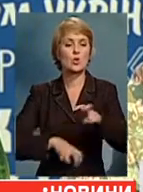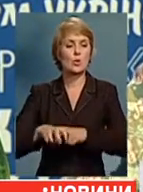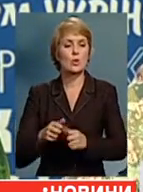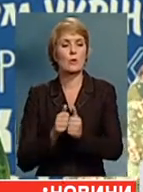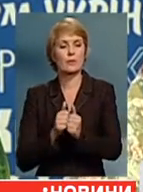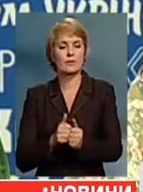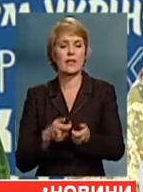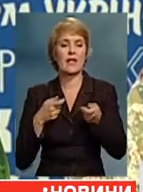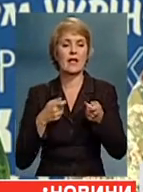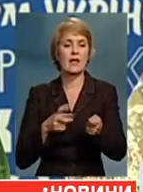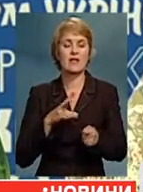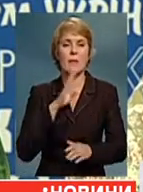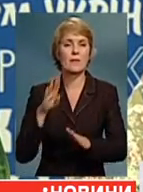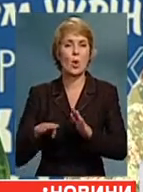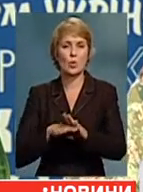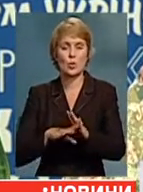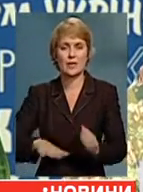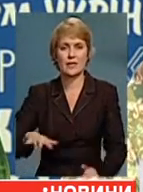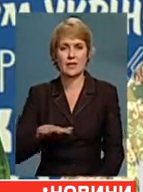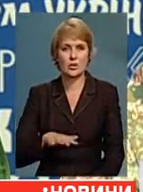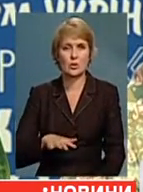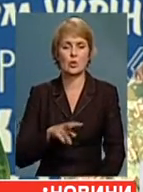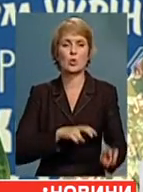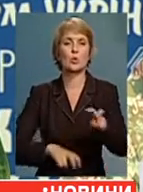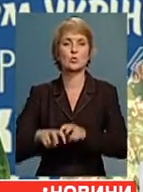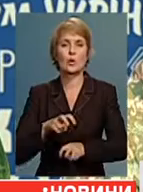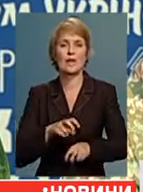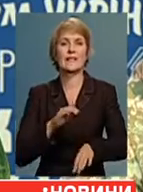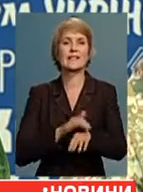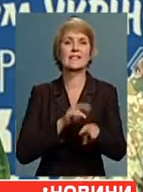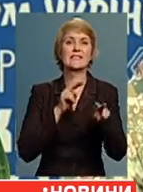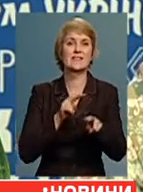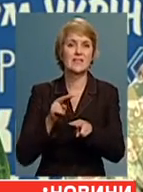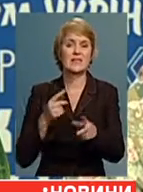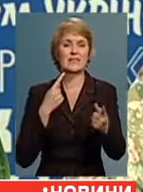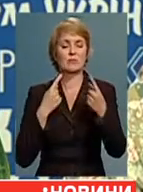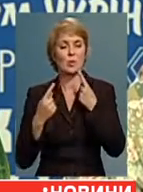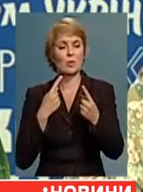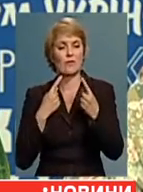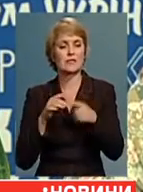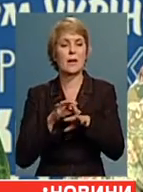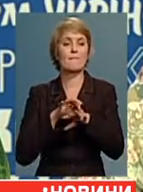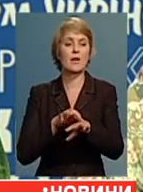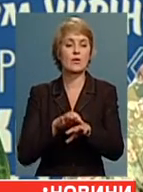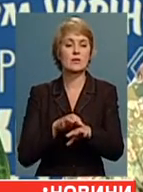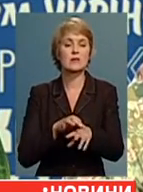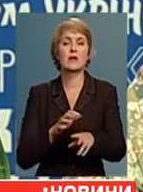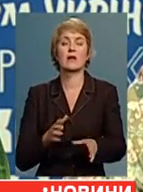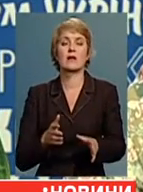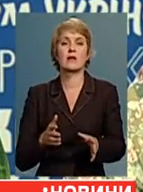на непідконтрольні території, на підконтрольні території, шукати свідків, спілкуватися, проводити повноцінне